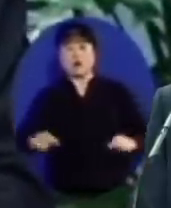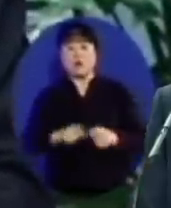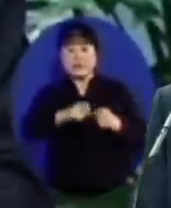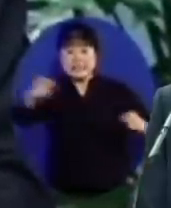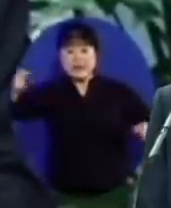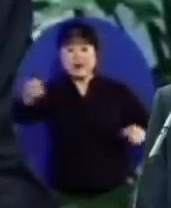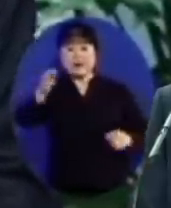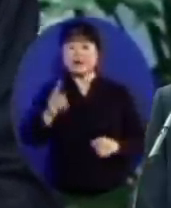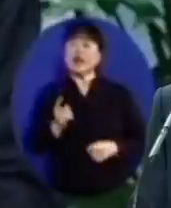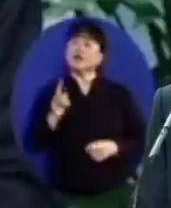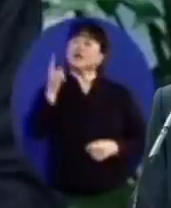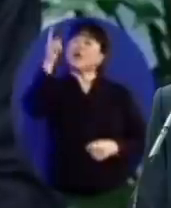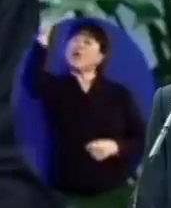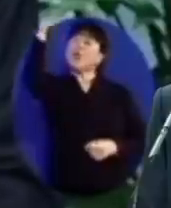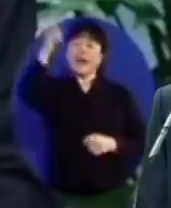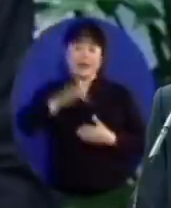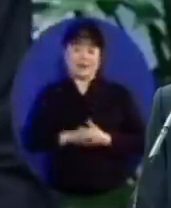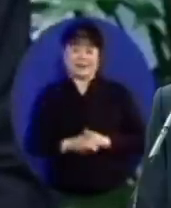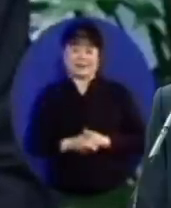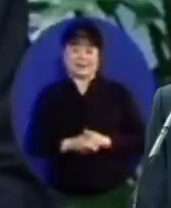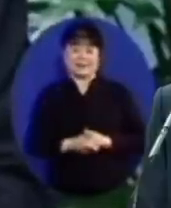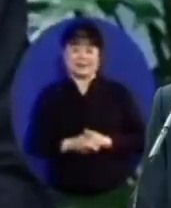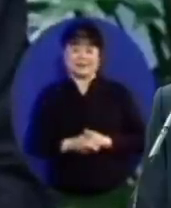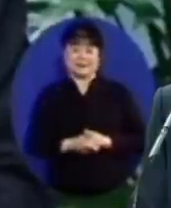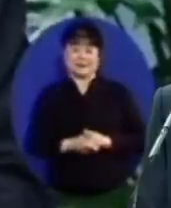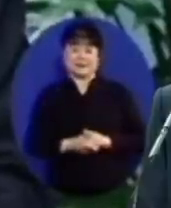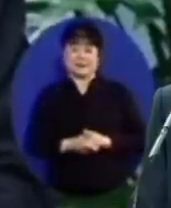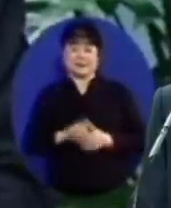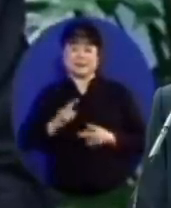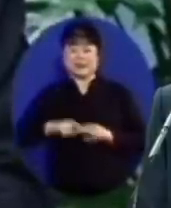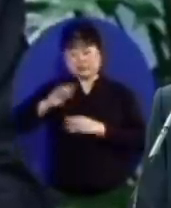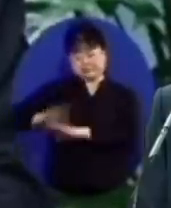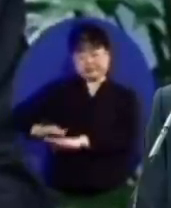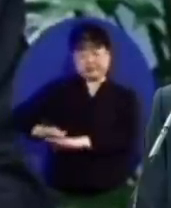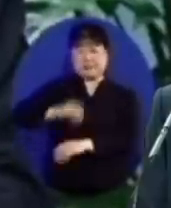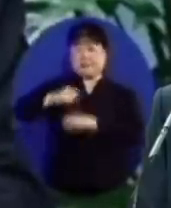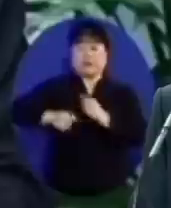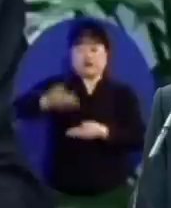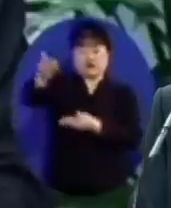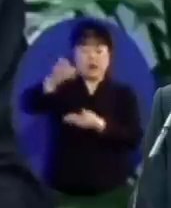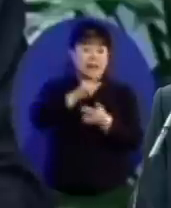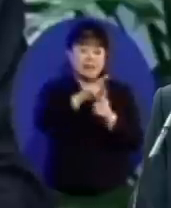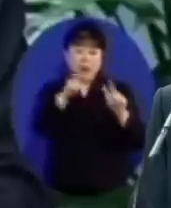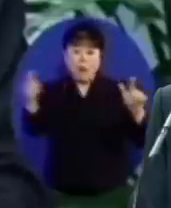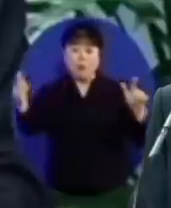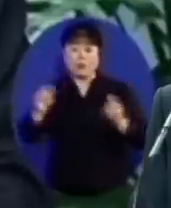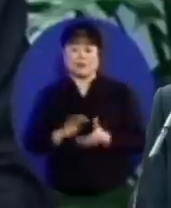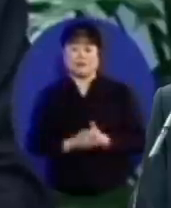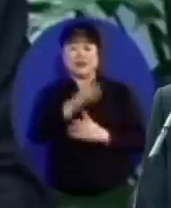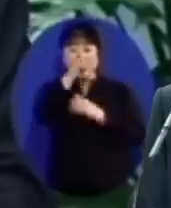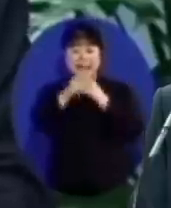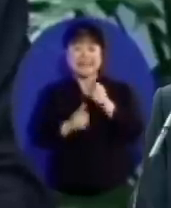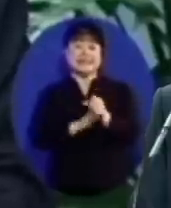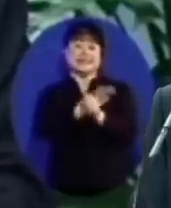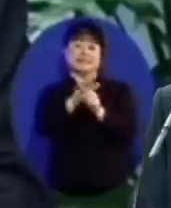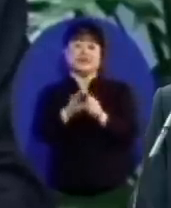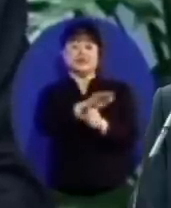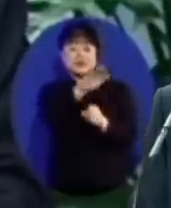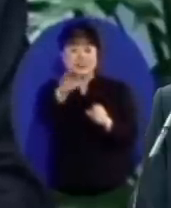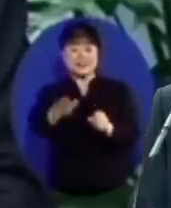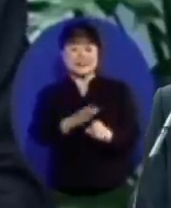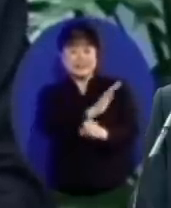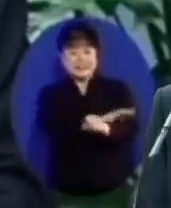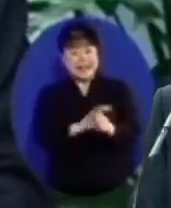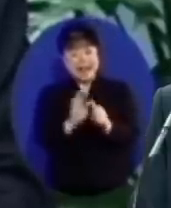길지만 또 높은 사랑인 것입니다. 막대에 먹혀 내버려 놓고 너 멋대로 하라는 사랑이 아닌 것입니다. 하나님은 우리를